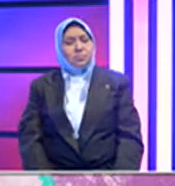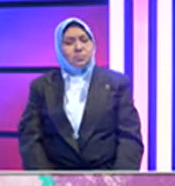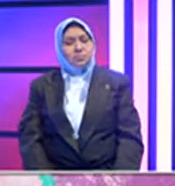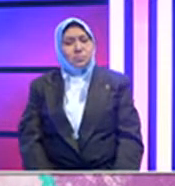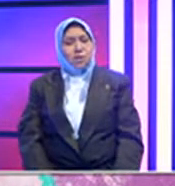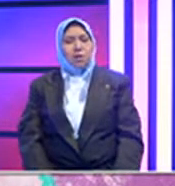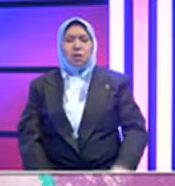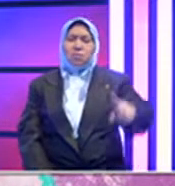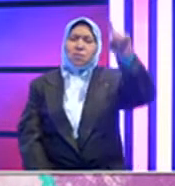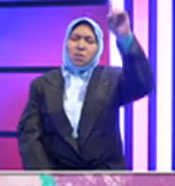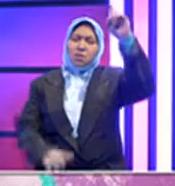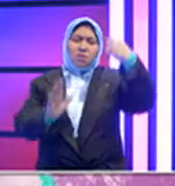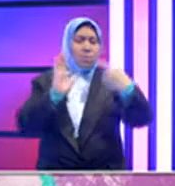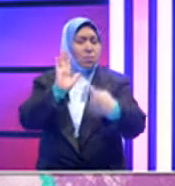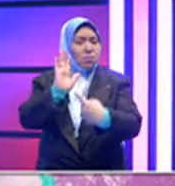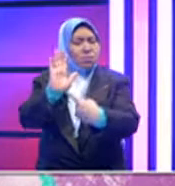Hai wow Kholil